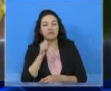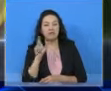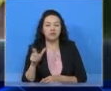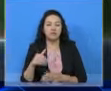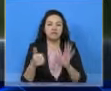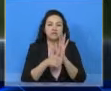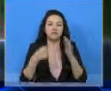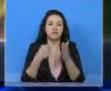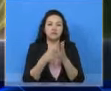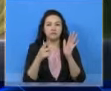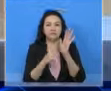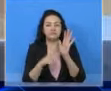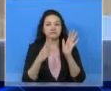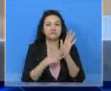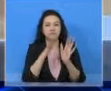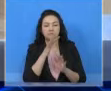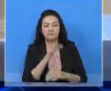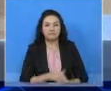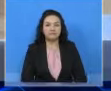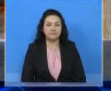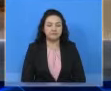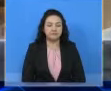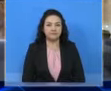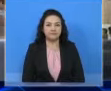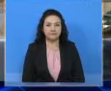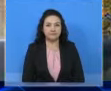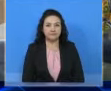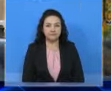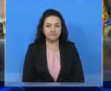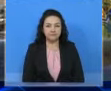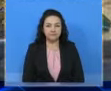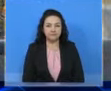60 до 79 лет. Николай Сырбов, Азамат Сауханов, телеканал «Актобе».